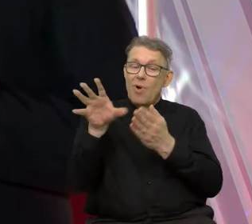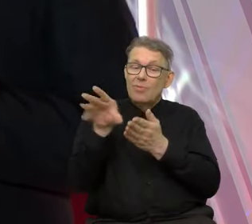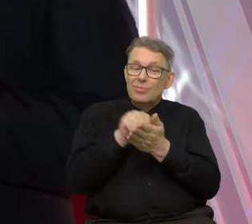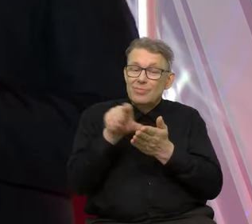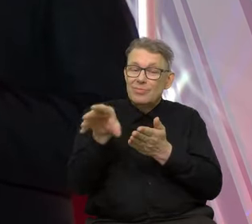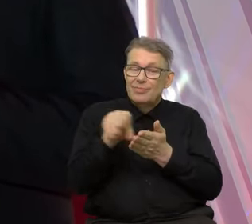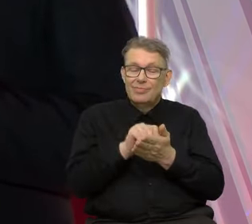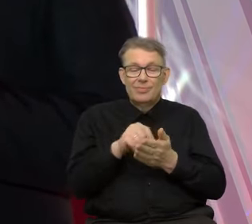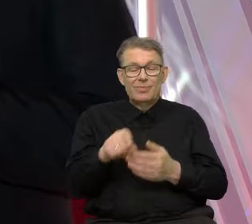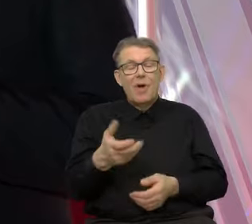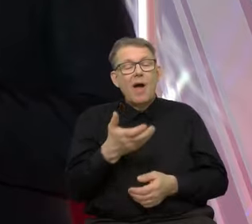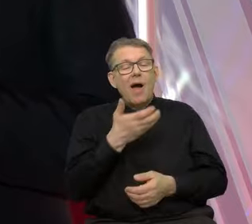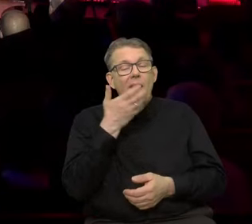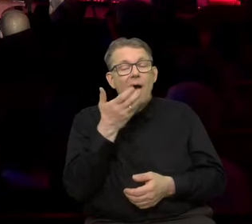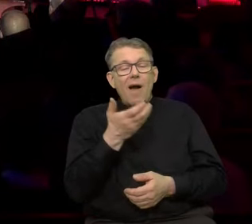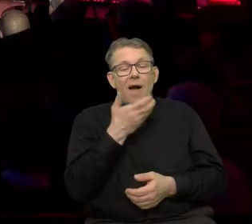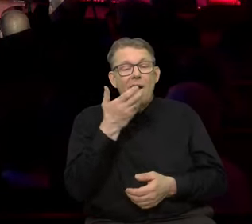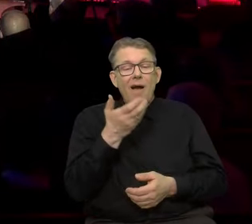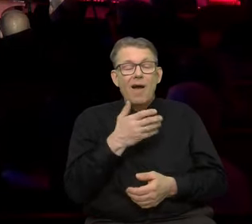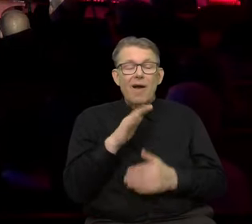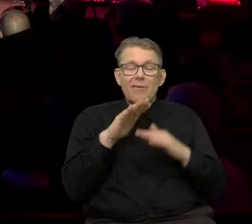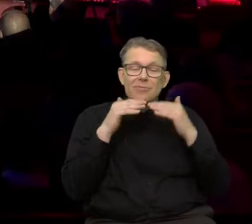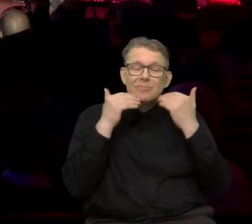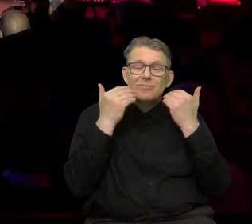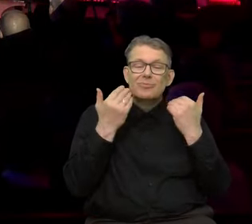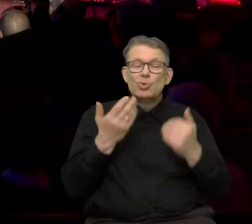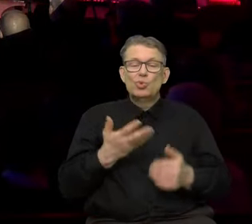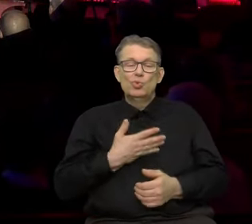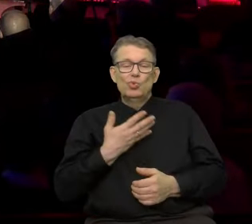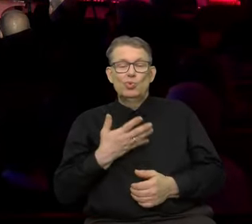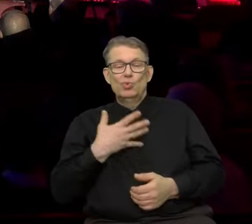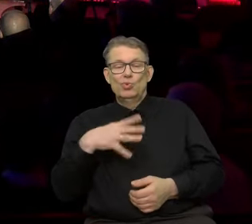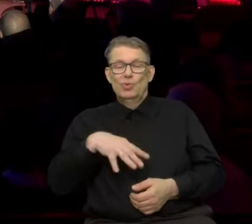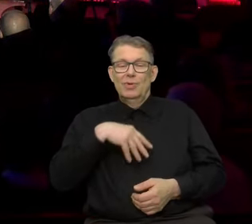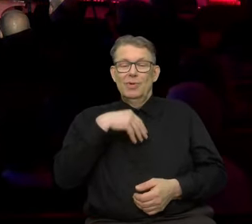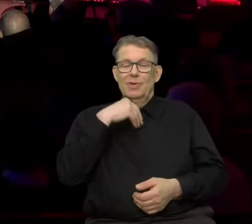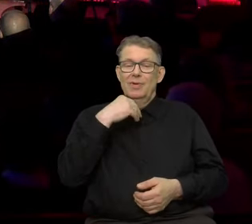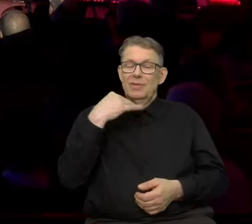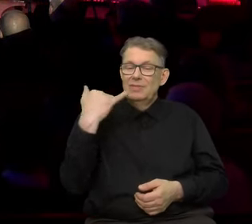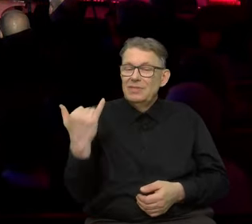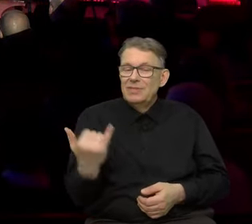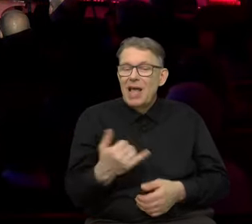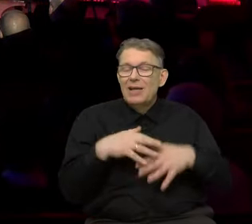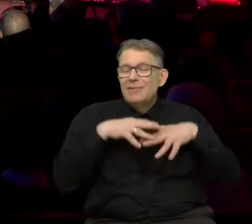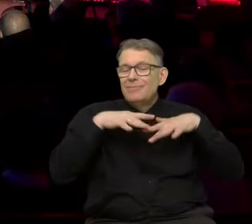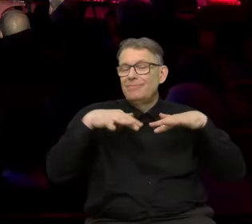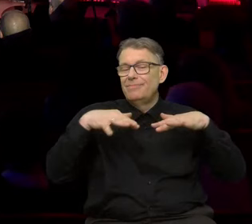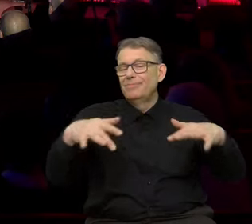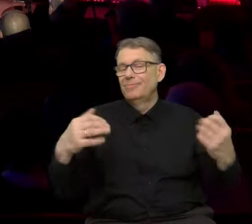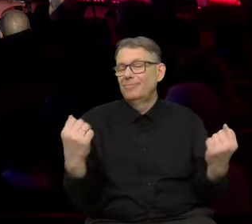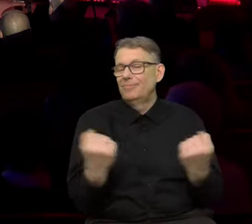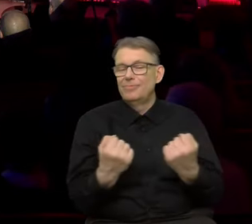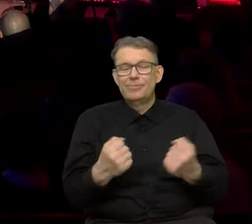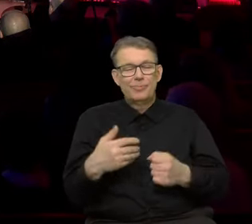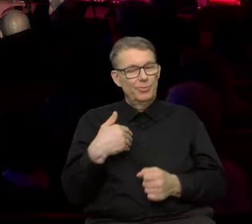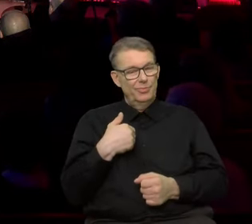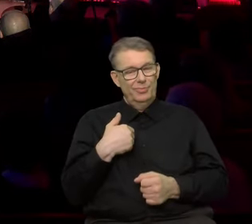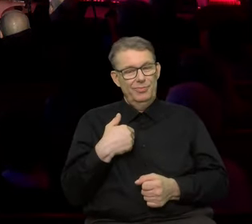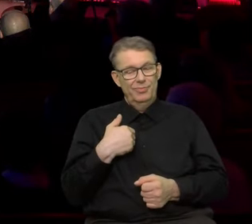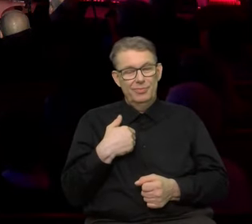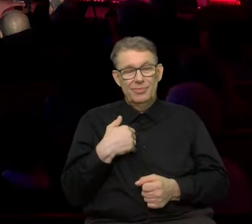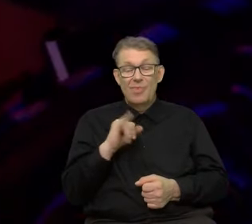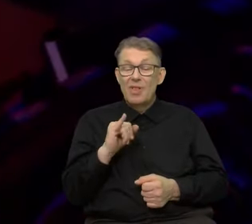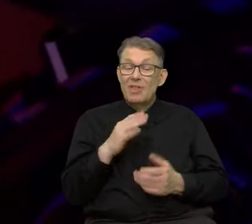To ciepło, uśmiech, pogoda ducha zawsze od niego emanowały.